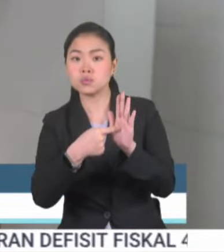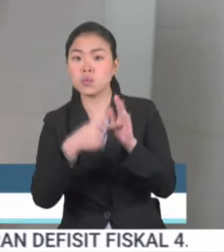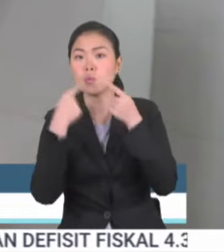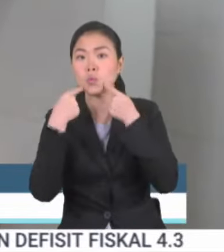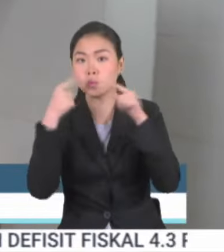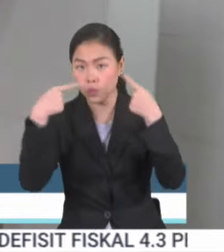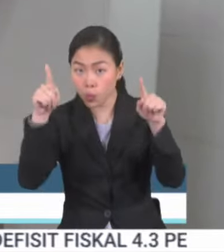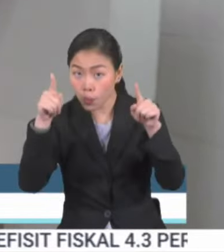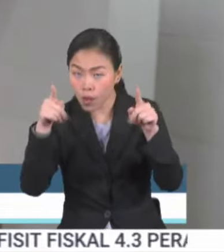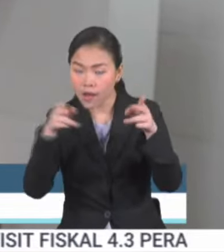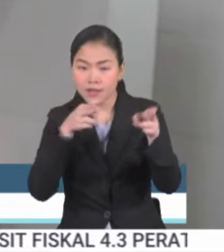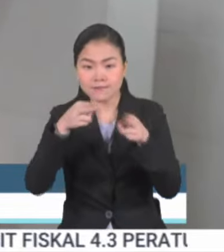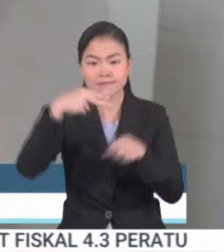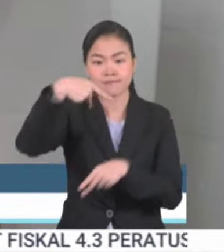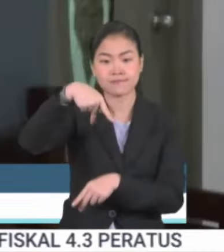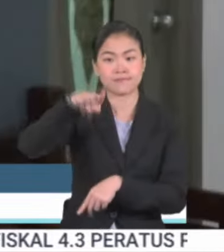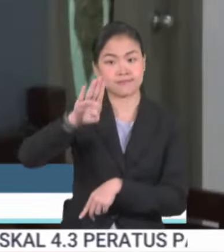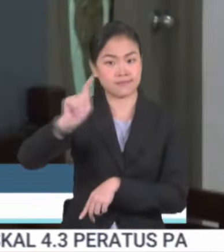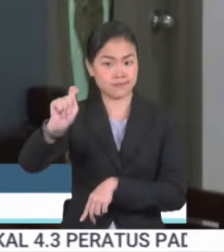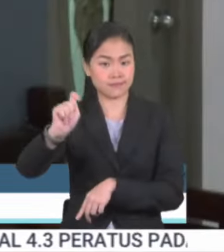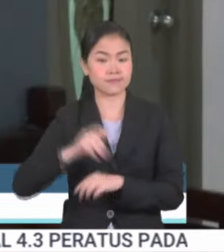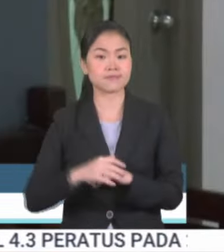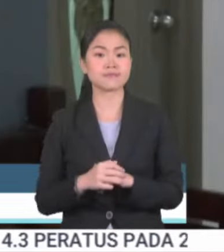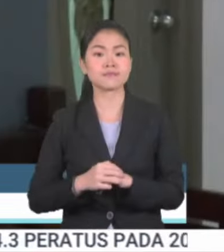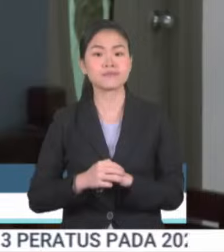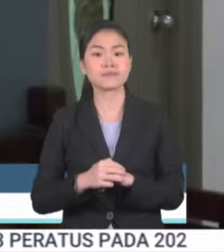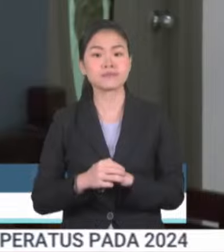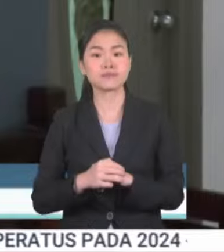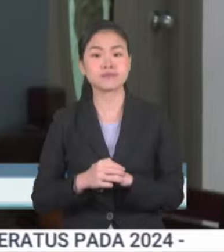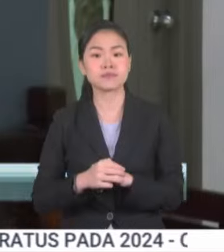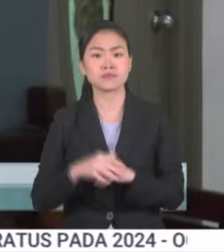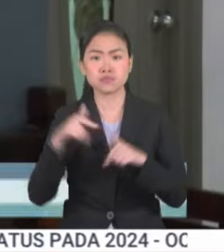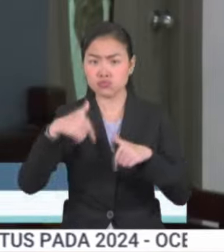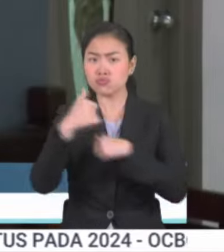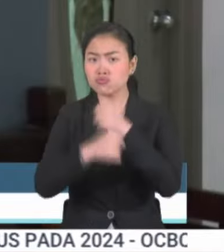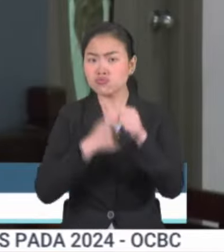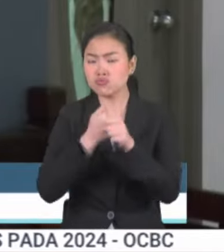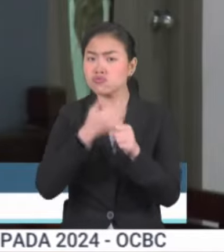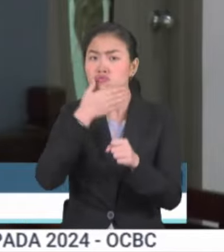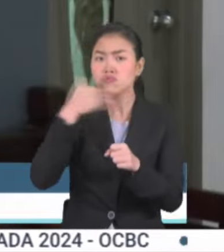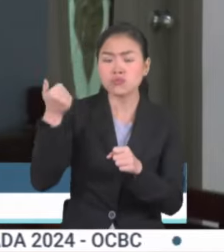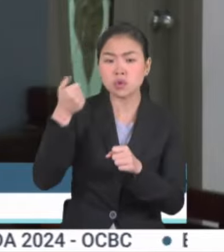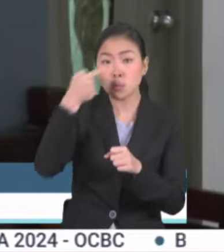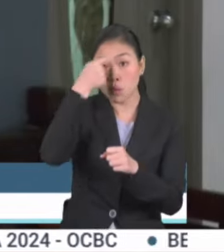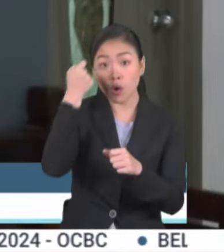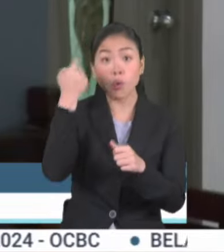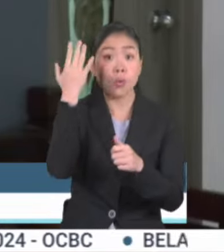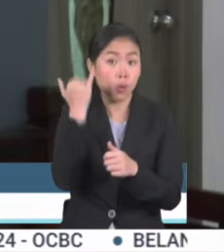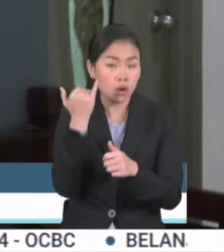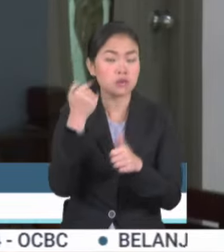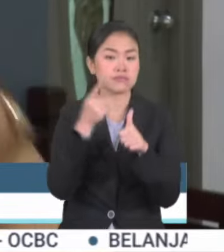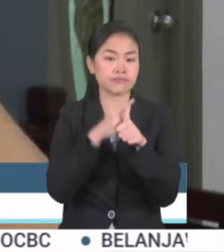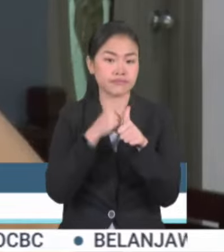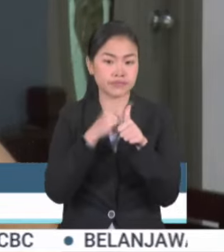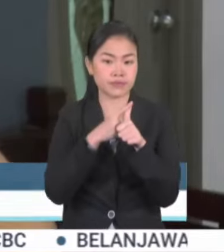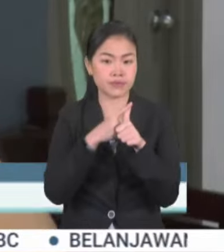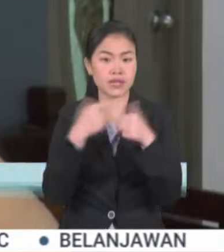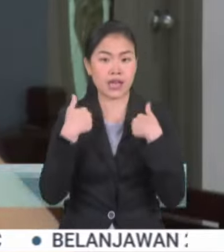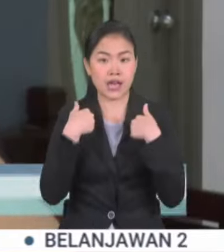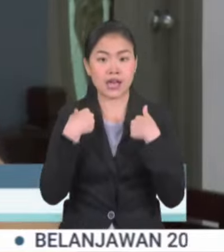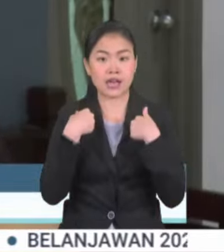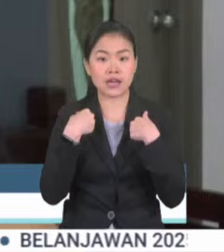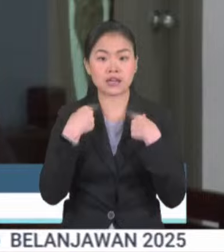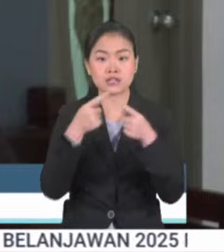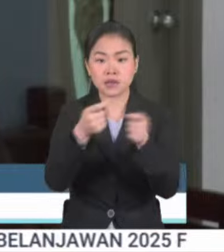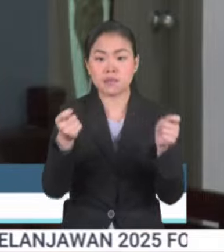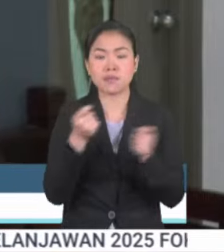keberhasilan usaha PBT. Tahun ni lebih baik sebab yang pertama dia ada tempat menunggu, ada kereta